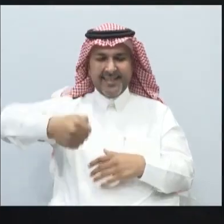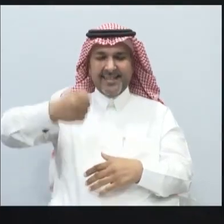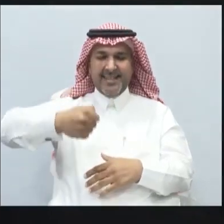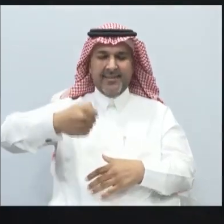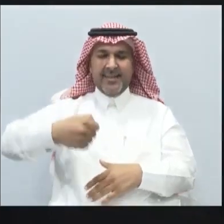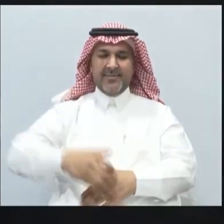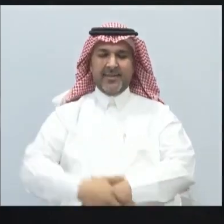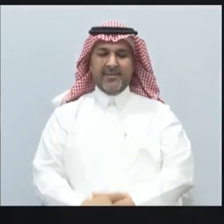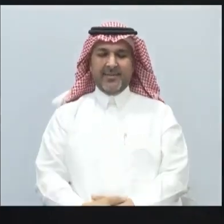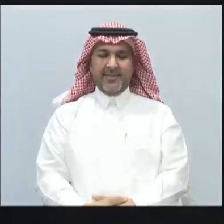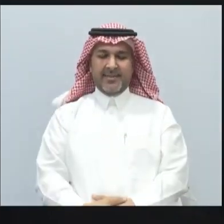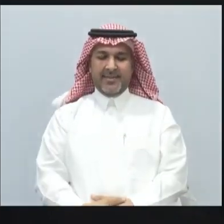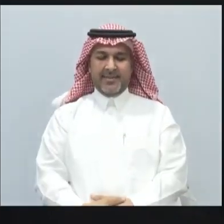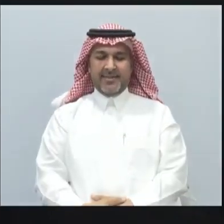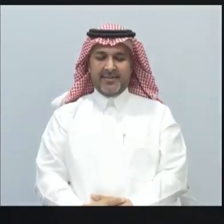رعايه الله والسلام عليكم ورحمه الله وبركاته